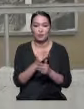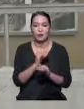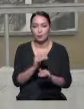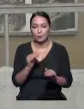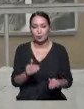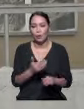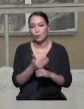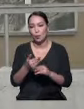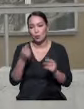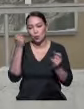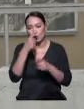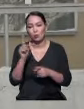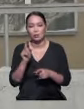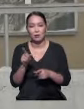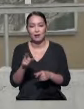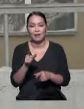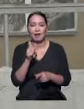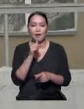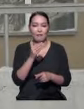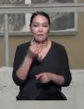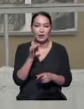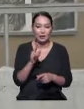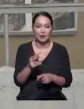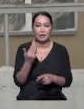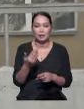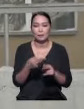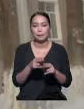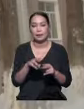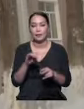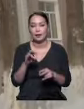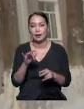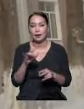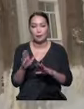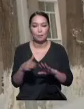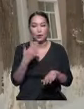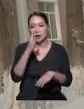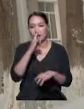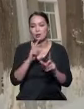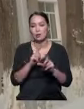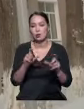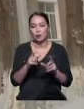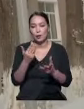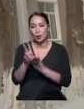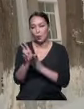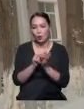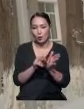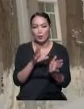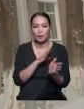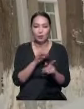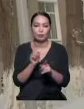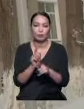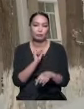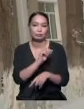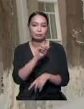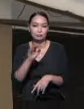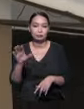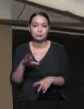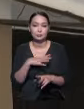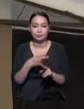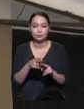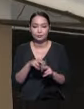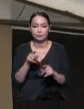окажется, автор создавал фейки в одной из стран СНГ, а уже потом казахстанские школьники копировали их и тоже рассылали в мессенджеры. На этом